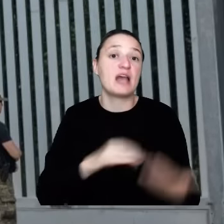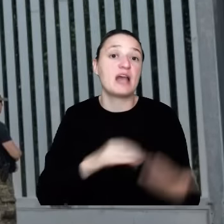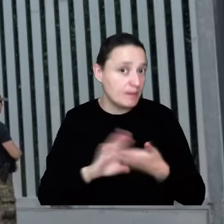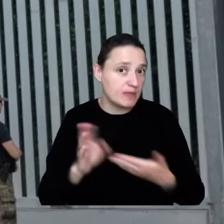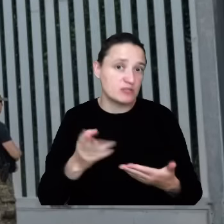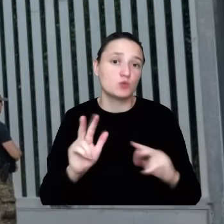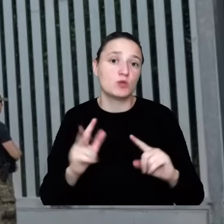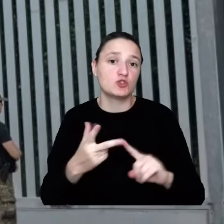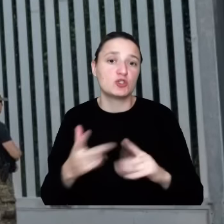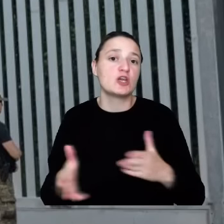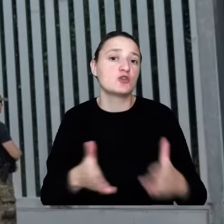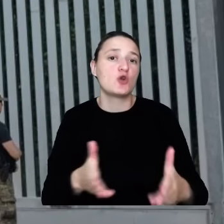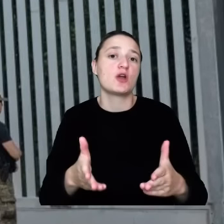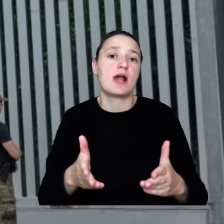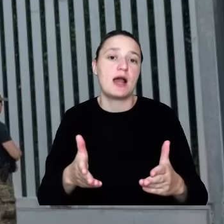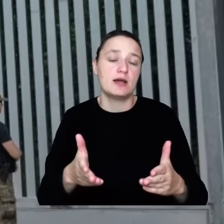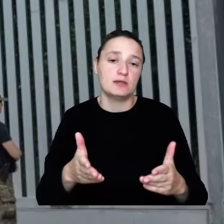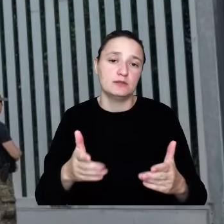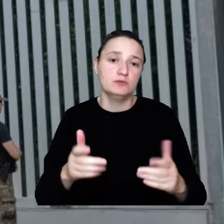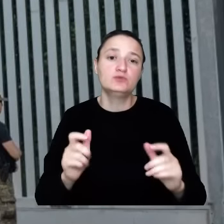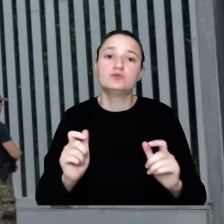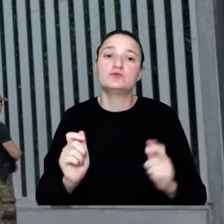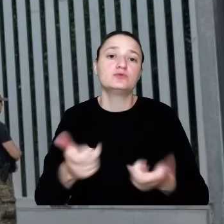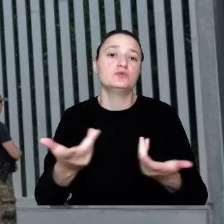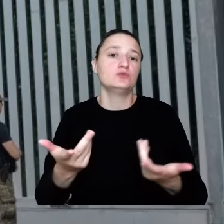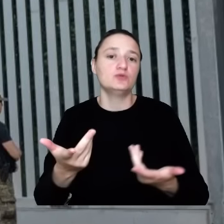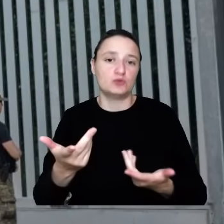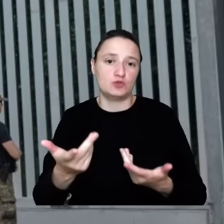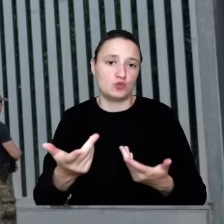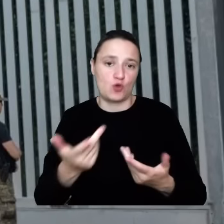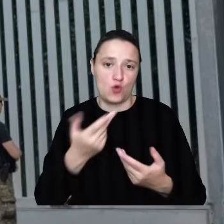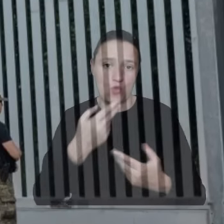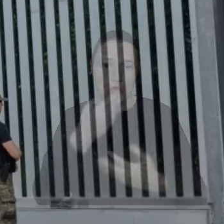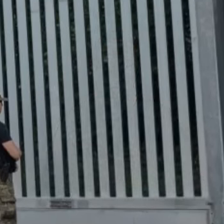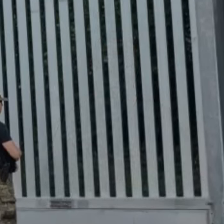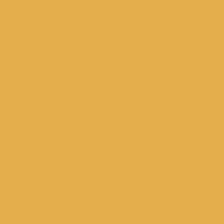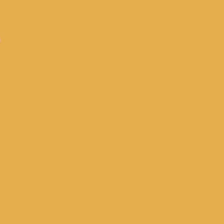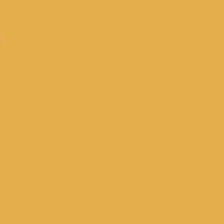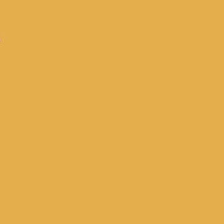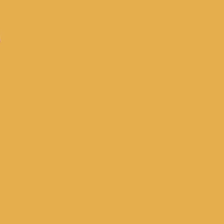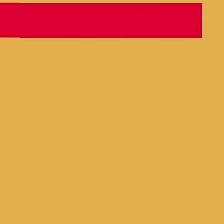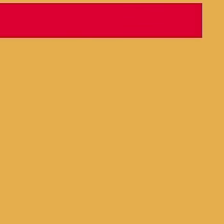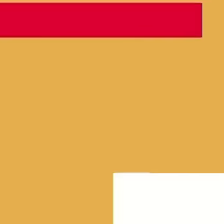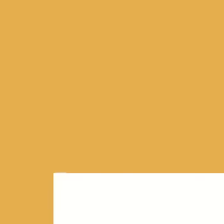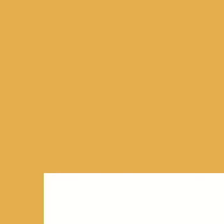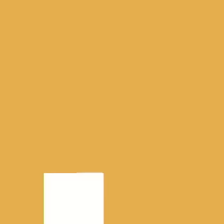trzecią drogę, z całej tej sytuacji, całą tą sytuację wyjaśnia.